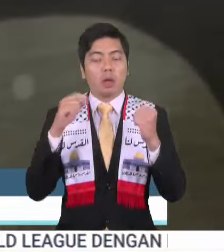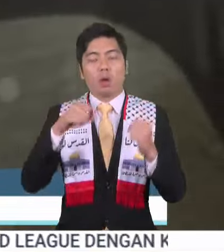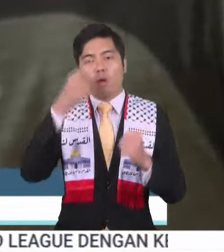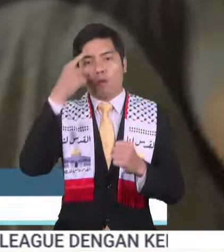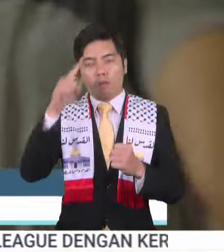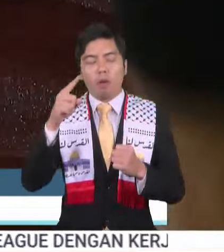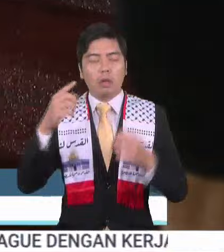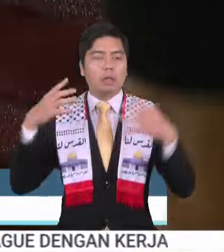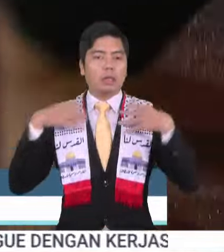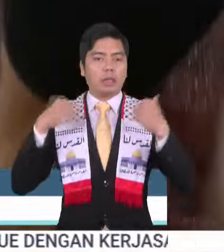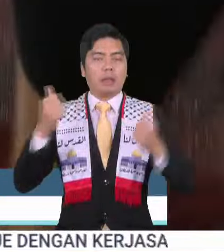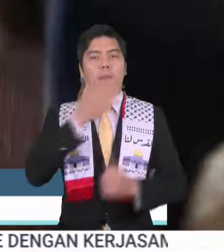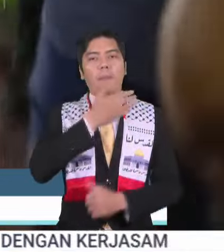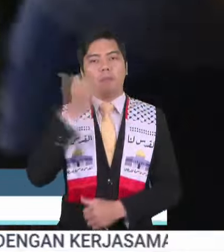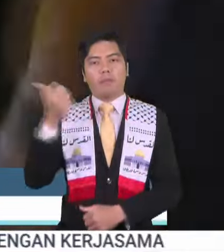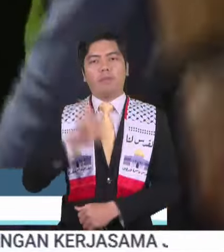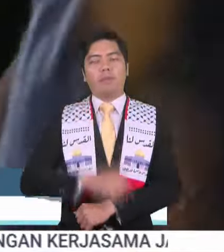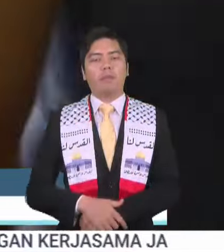staminanya pada tahap terbaik.